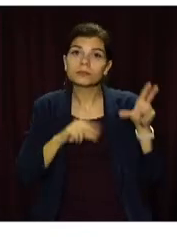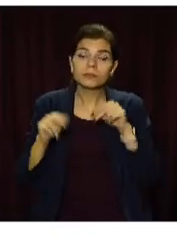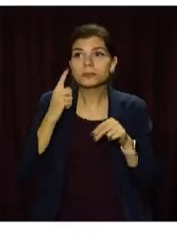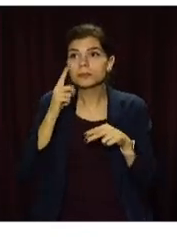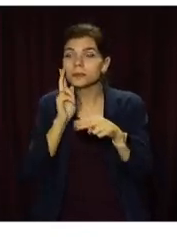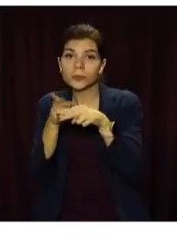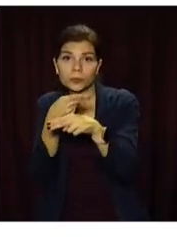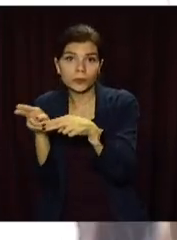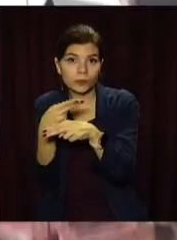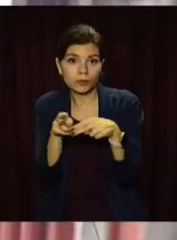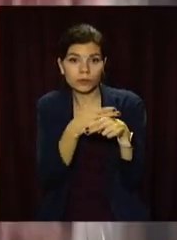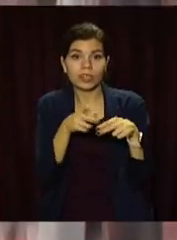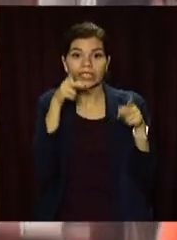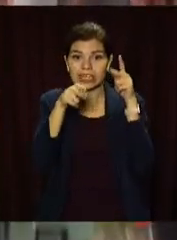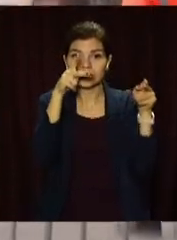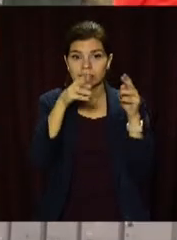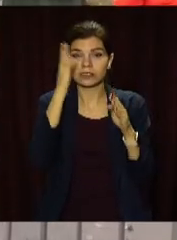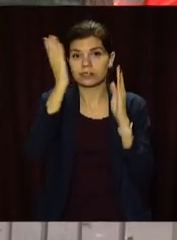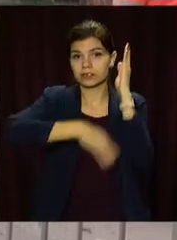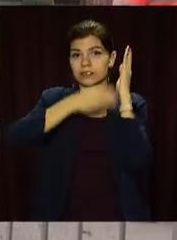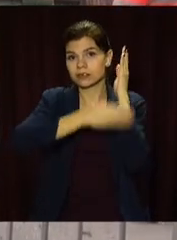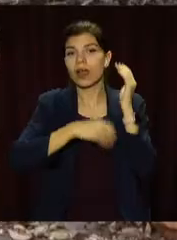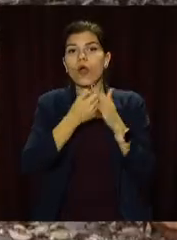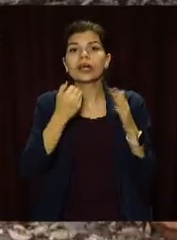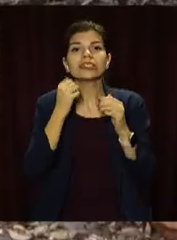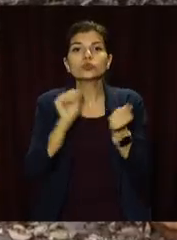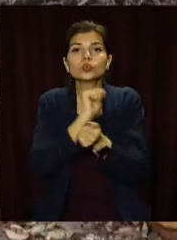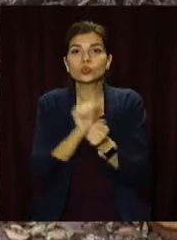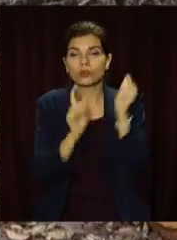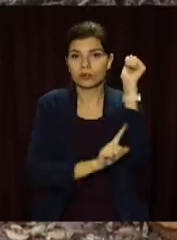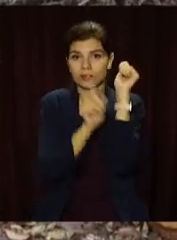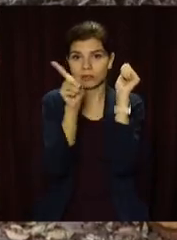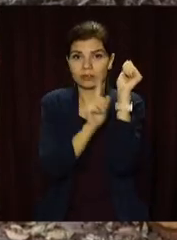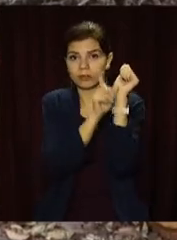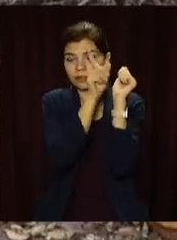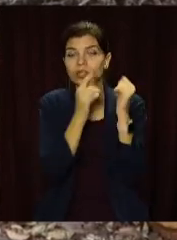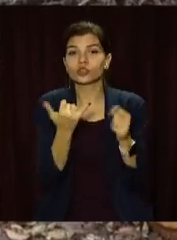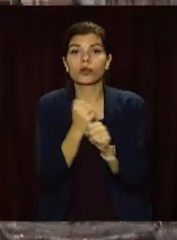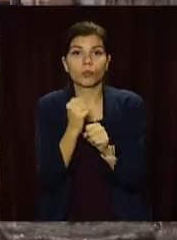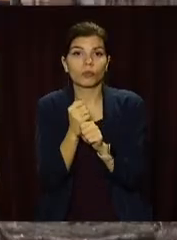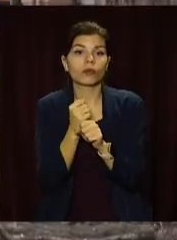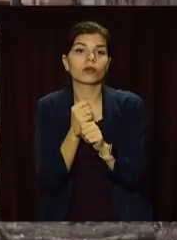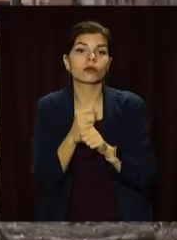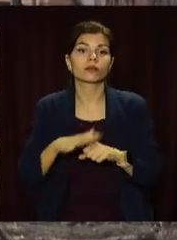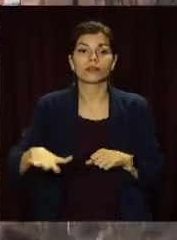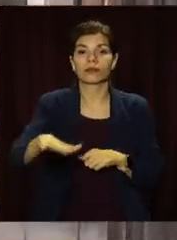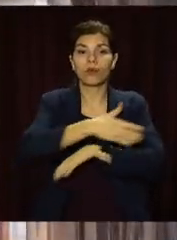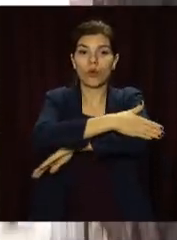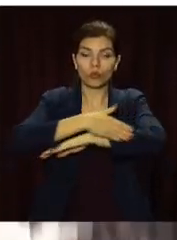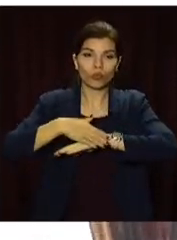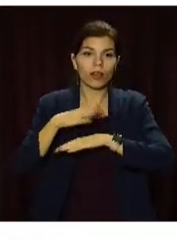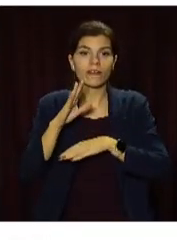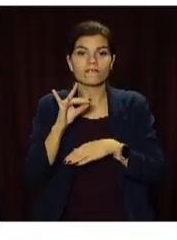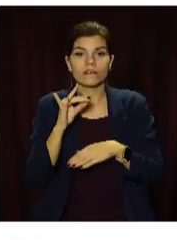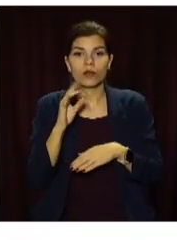мережі, комунальники кронують дерева та звільняють їх від сухих гілок. Сьогодні тривають роботи на виконкомівській, там обріжуть